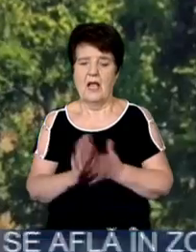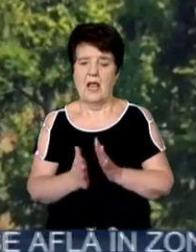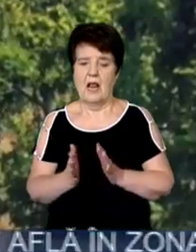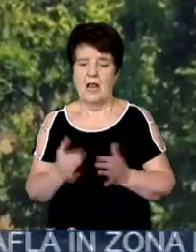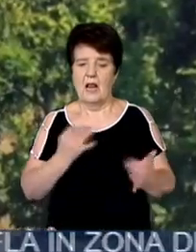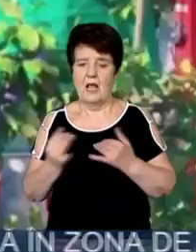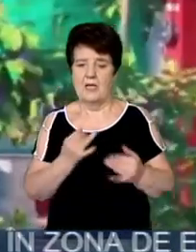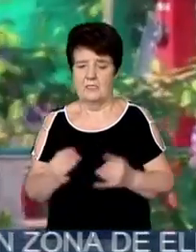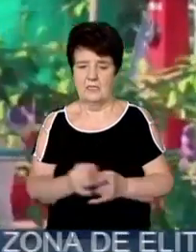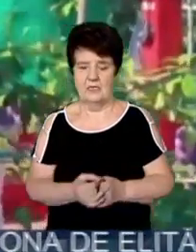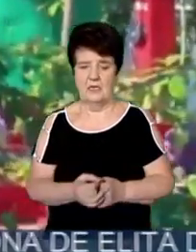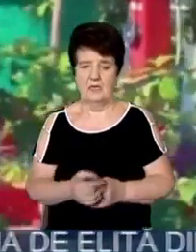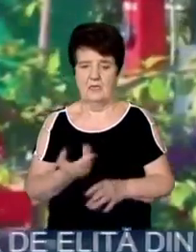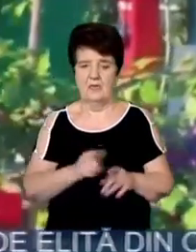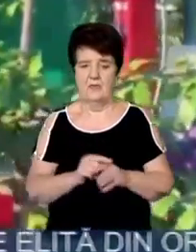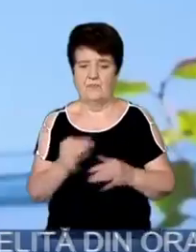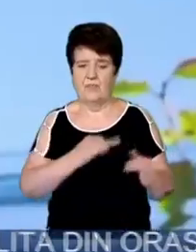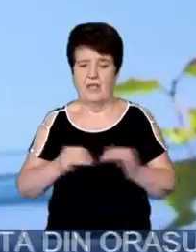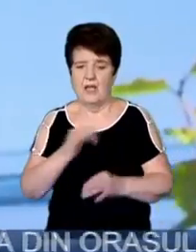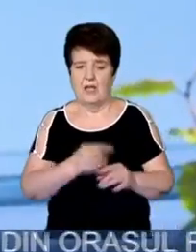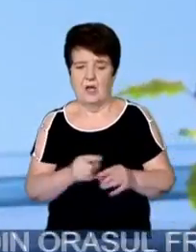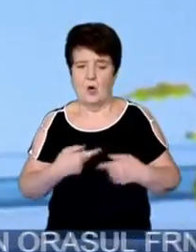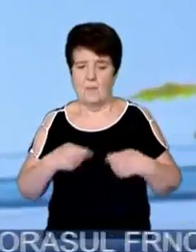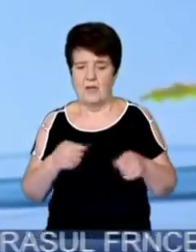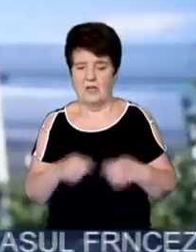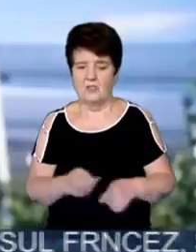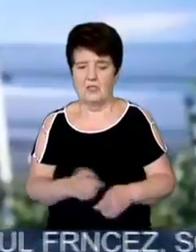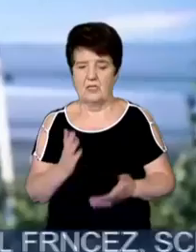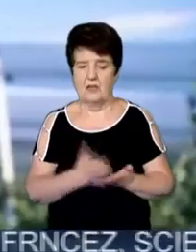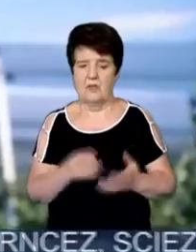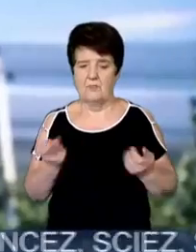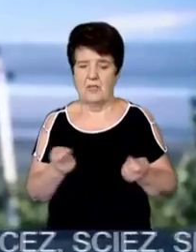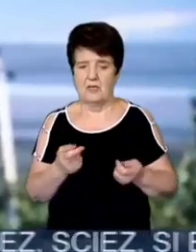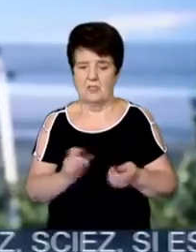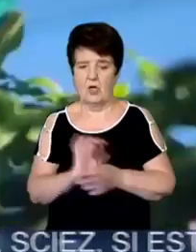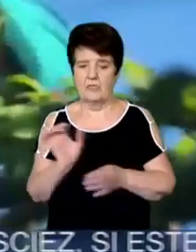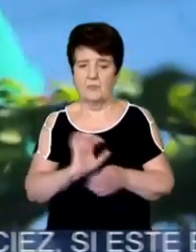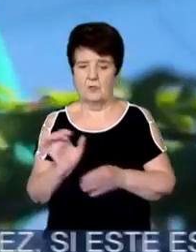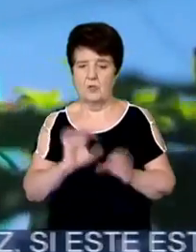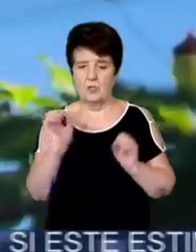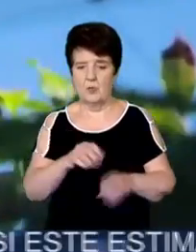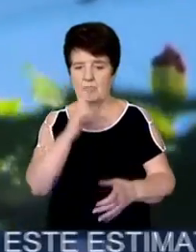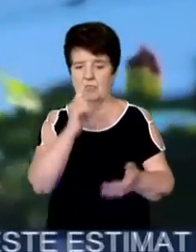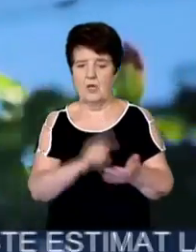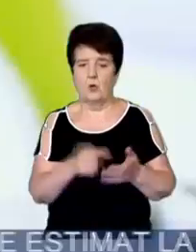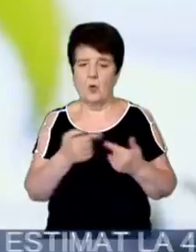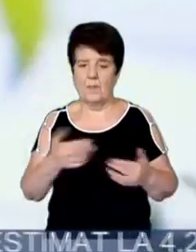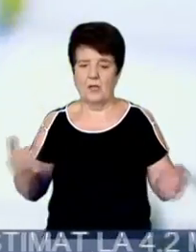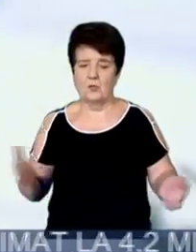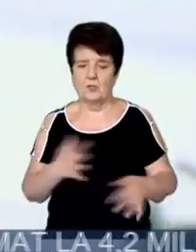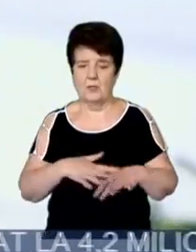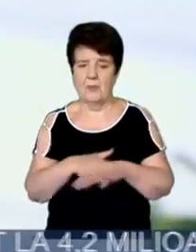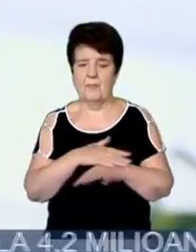comerciale și e nevoie să găsim piețe de desfacere, e nevoie să-i ajutăm pe exportatori să poată să ajungă cu produsele noastre pe